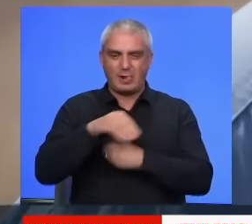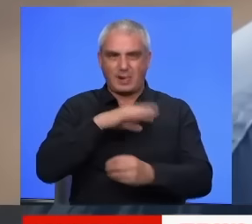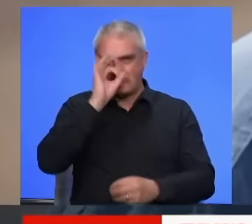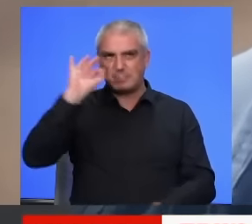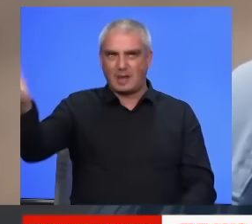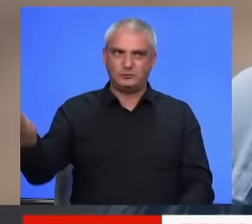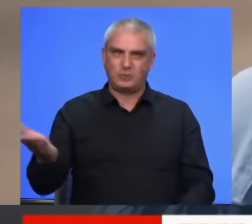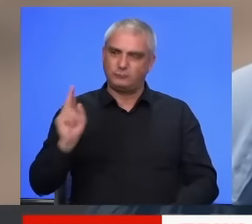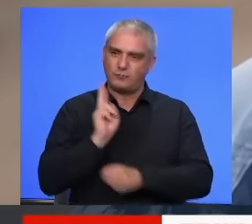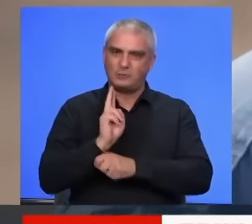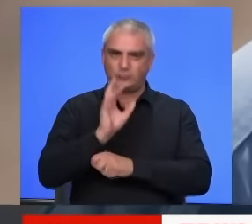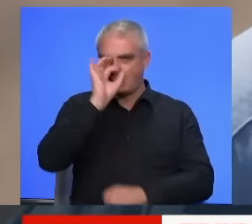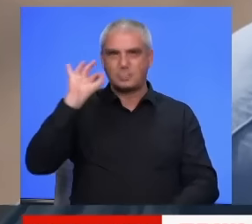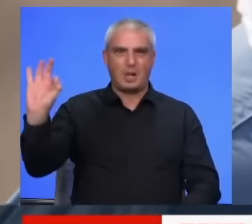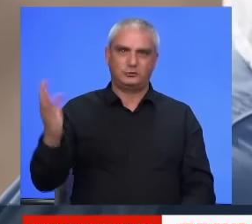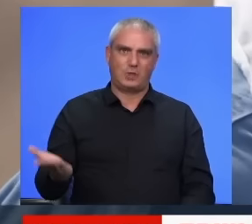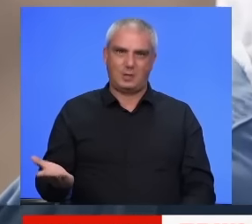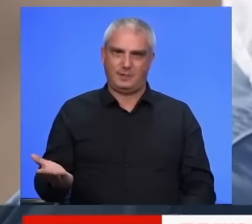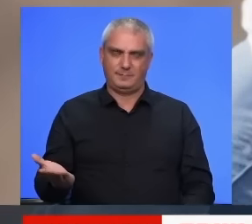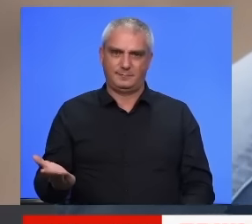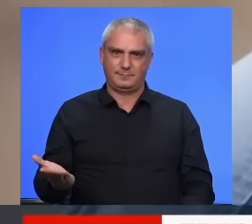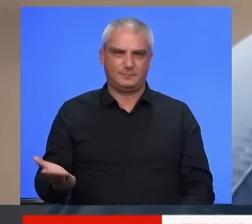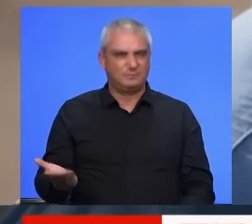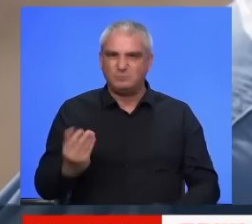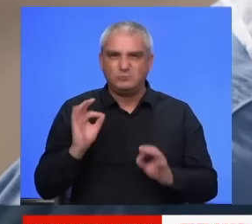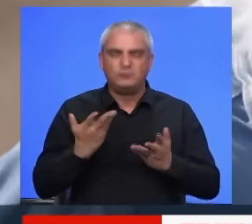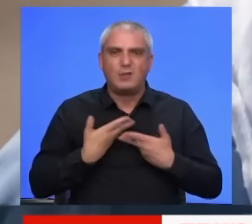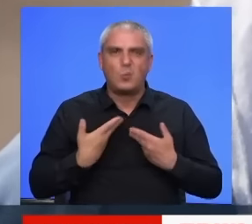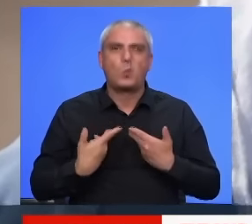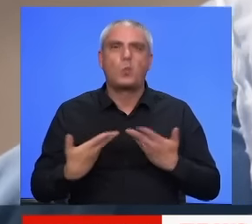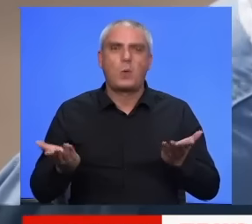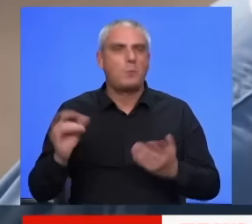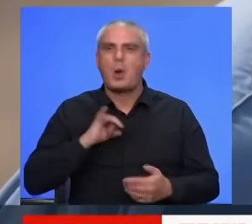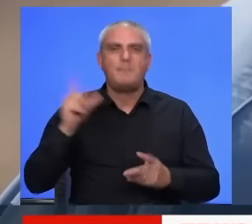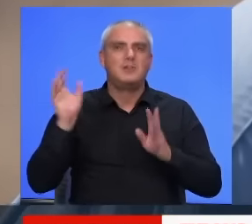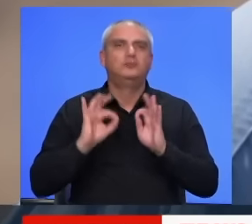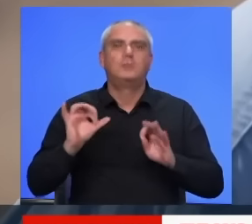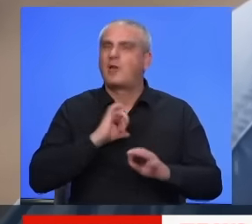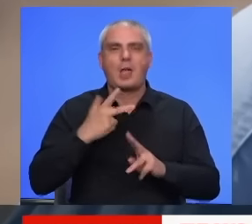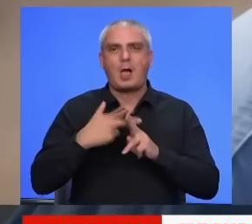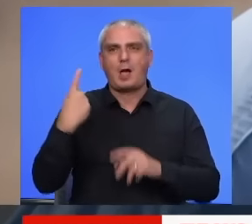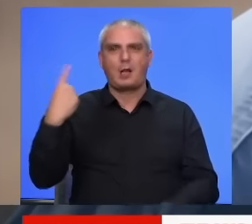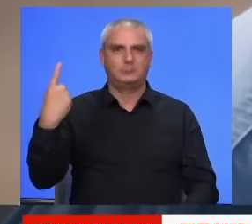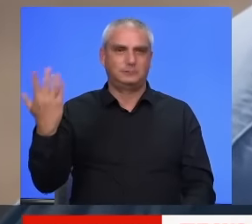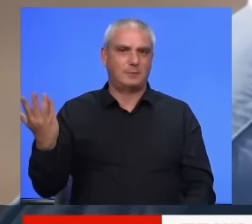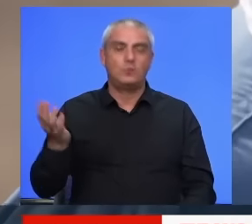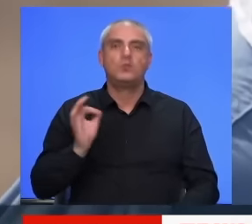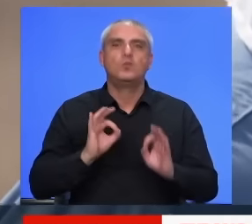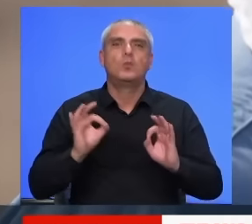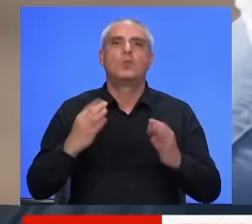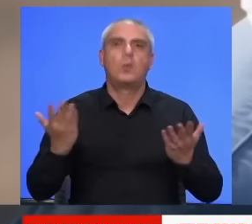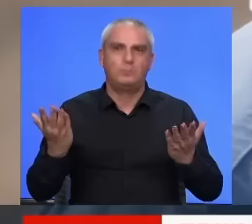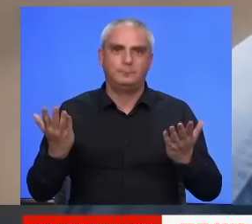ובשביל לשמור על התחת. בשביל כלום. לא מעניין אתם כלום חוץ מעצמם. כלום.